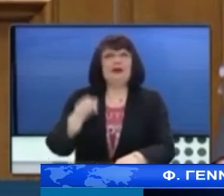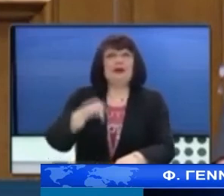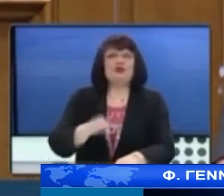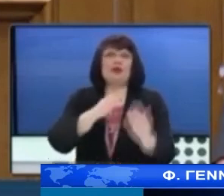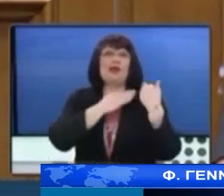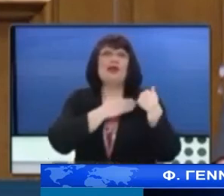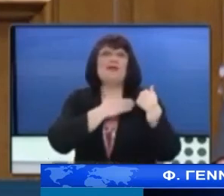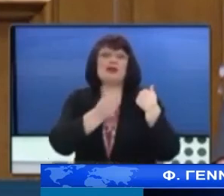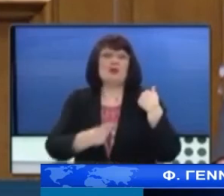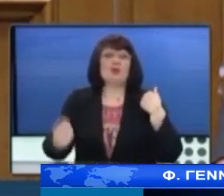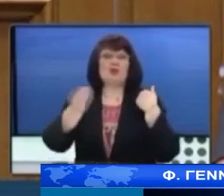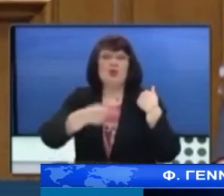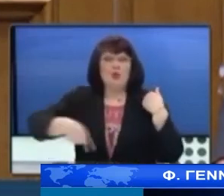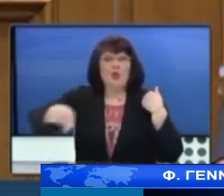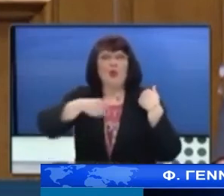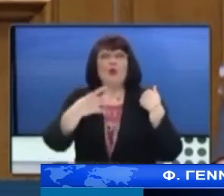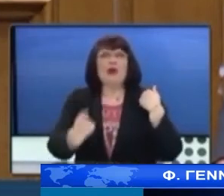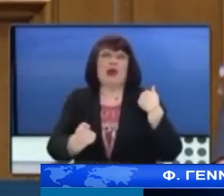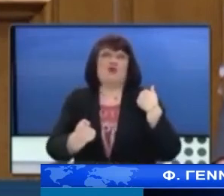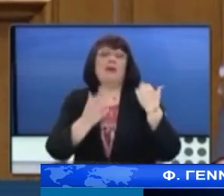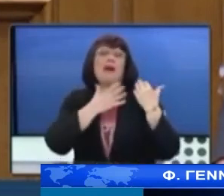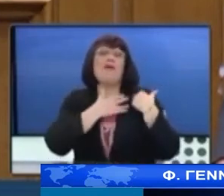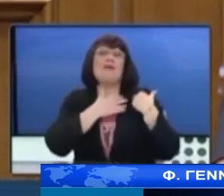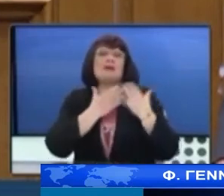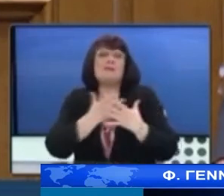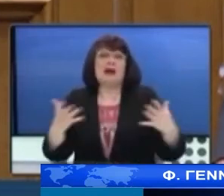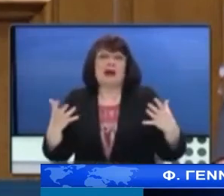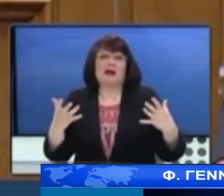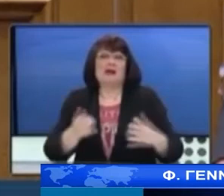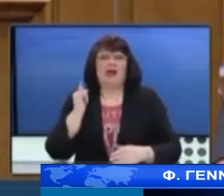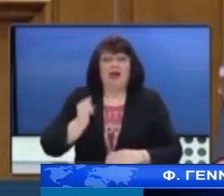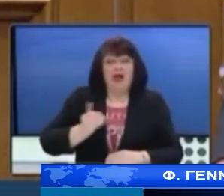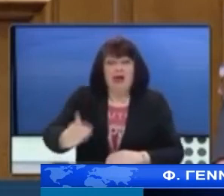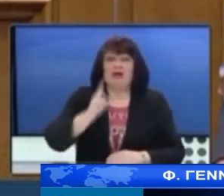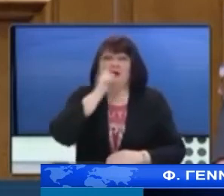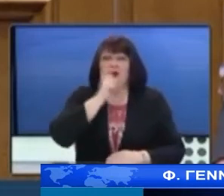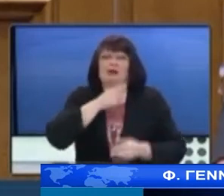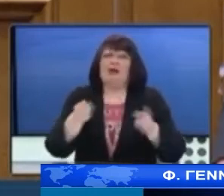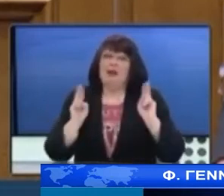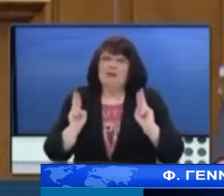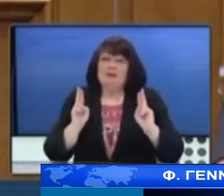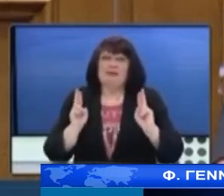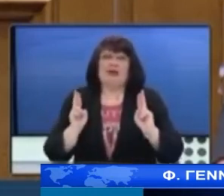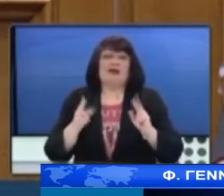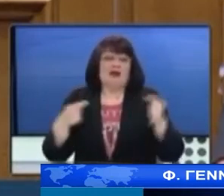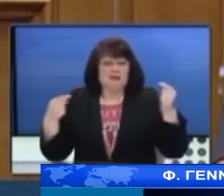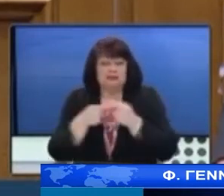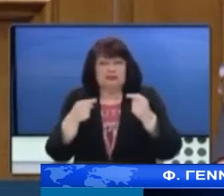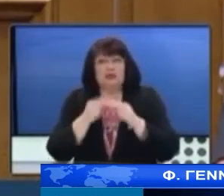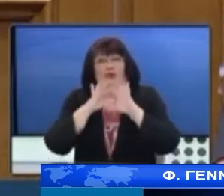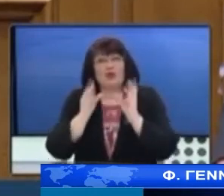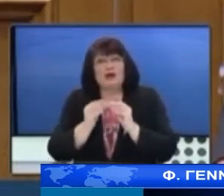η ευθύνη όλων μας είναι πολύ μεγάλη. Κάθε καθυστέρηση, κάθε παλινοδία, κάθε ψεύτικη ελπίδα, κάθε